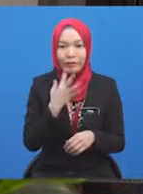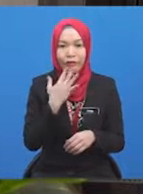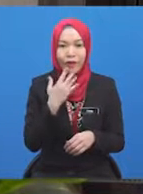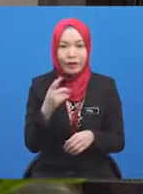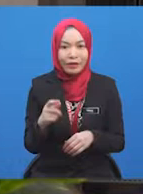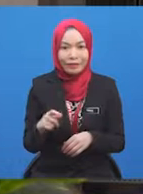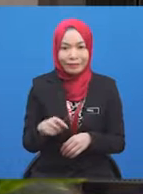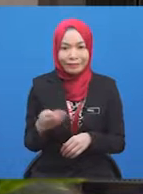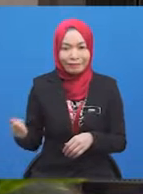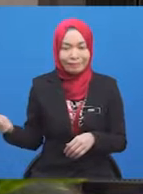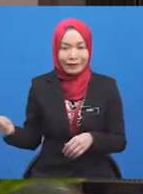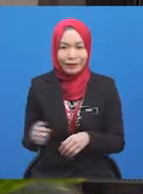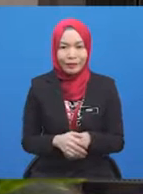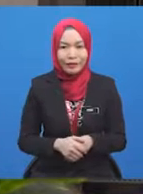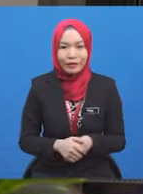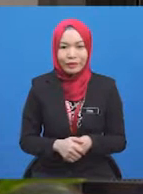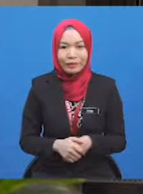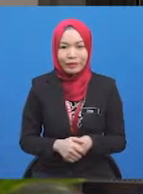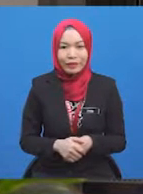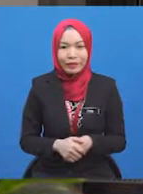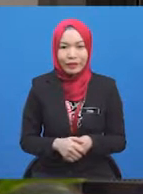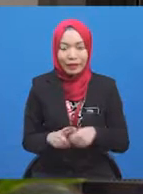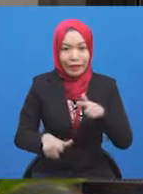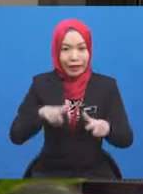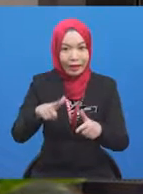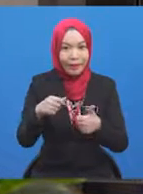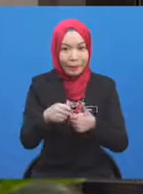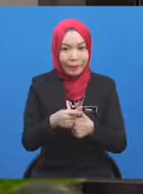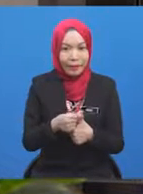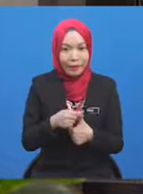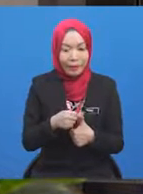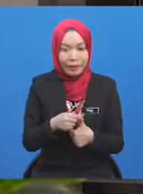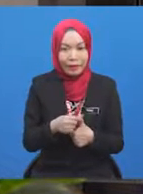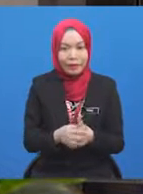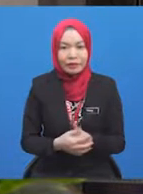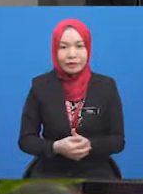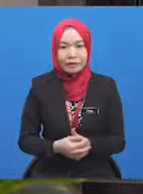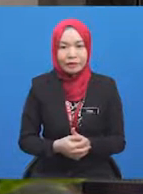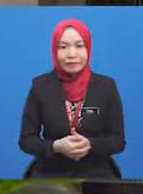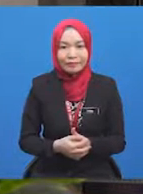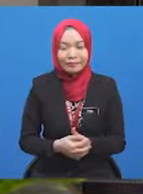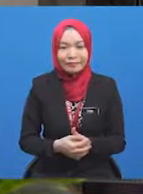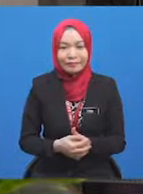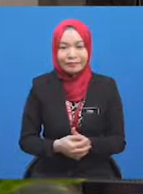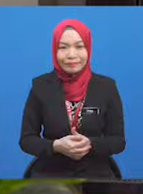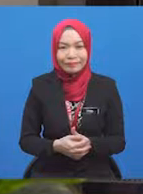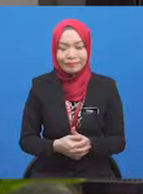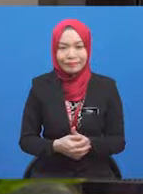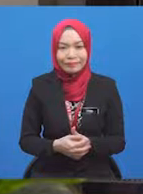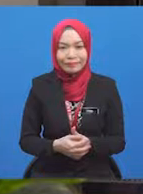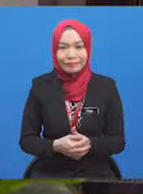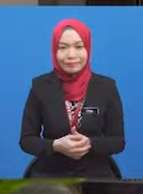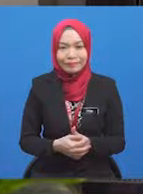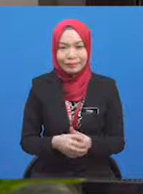Sebelum cikgu memulakan langkah yang pertama, cikgu ingin pastikan murid-murid sudah bersedia dengan buku